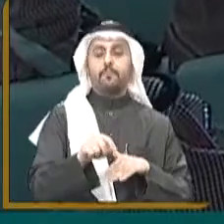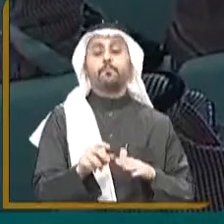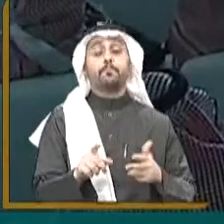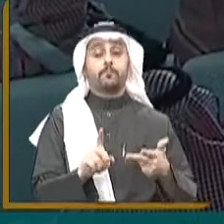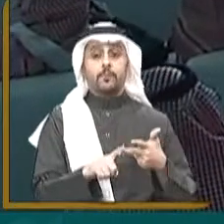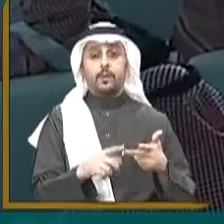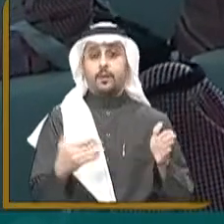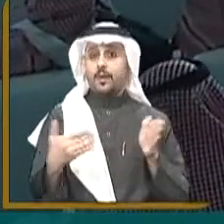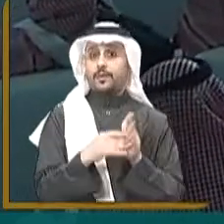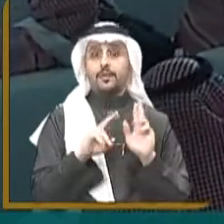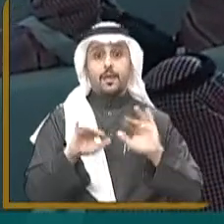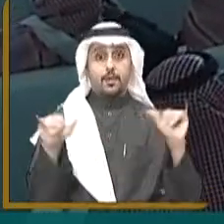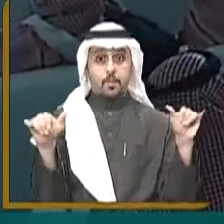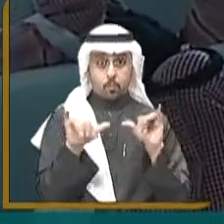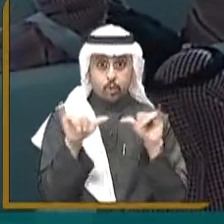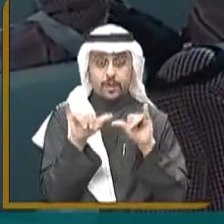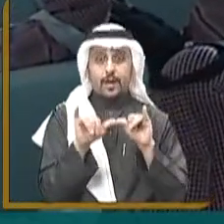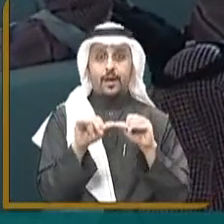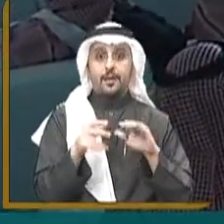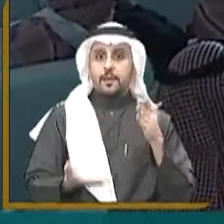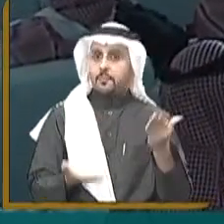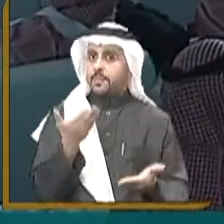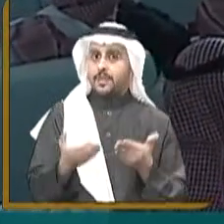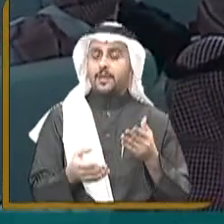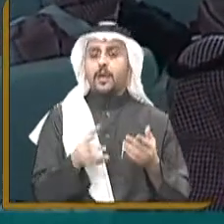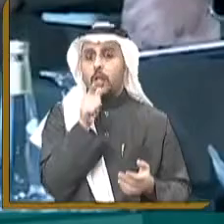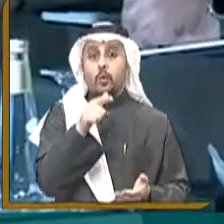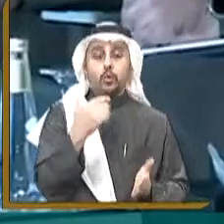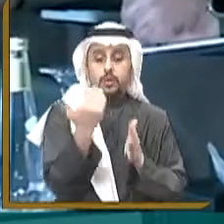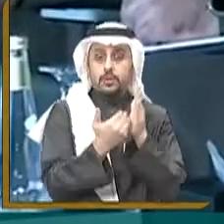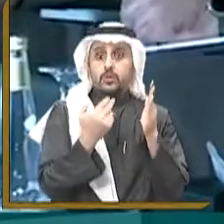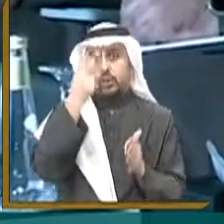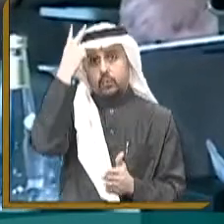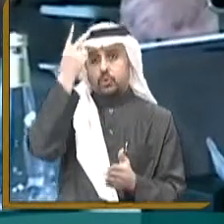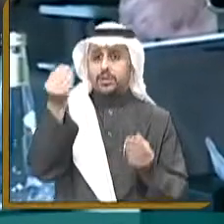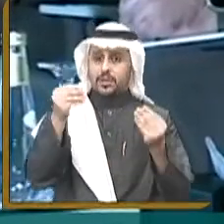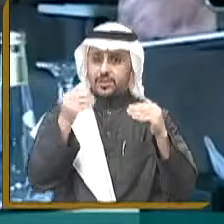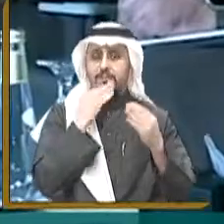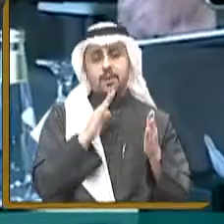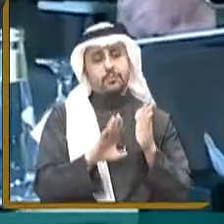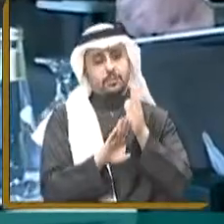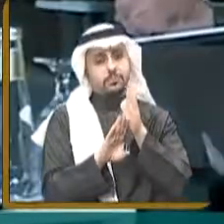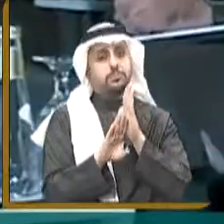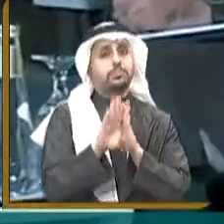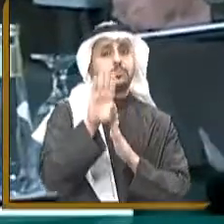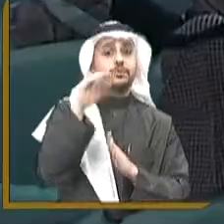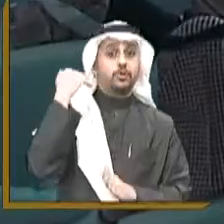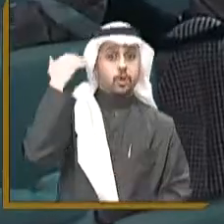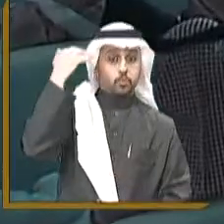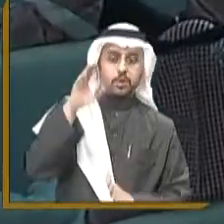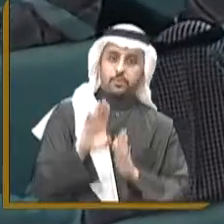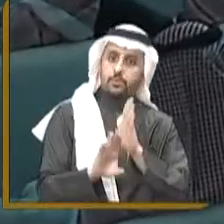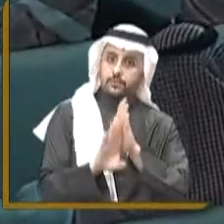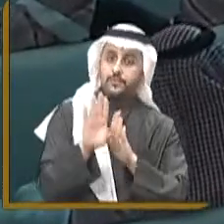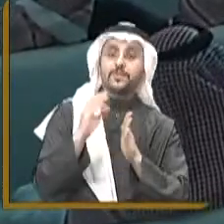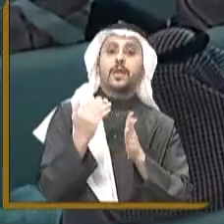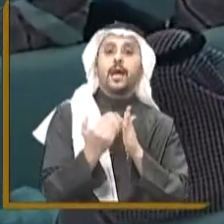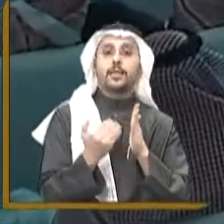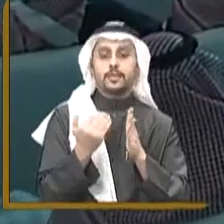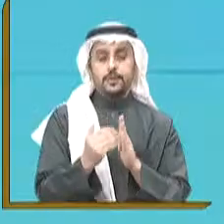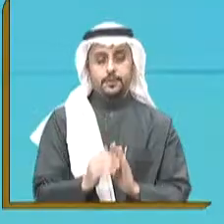اختتام أعمال ملتقى الميزانية بالتأكيد على مواصلة نمو الاقتصاد السعودي نحو المستهدفات.